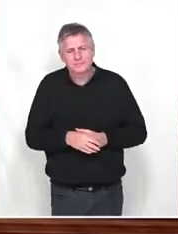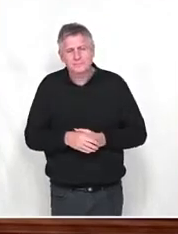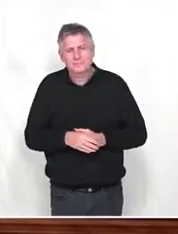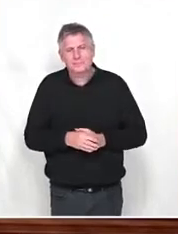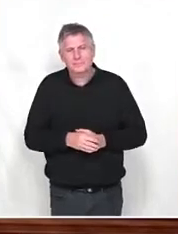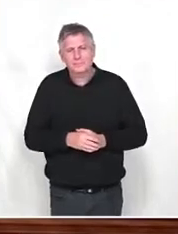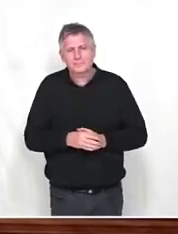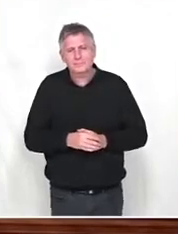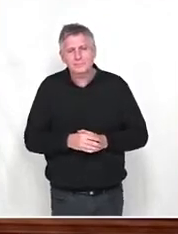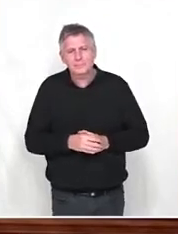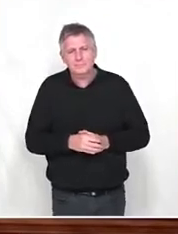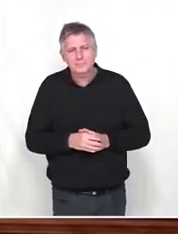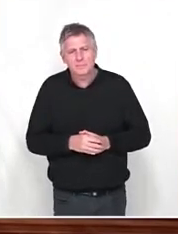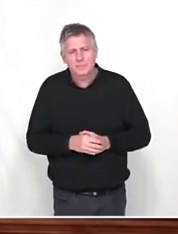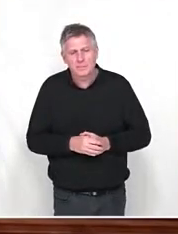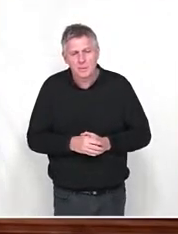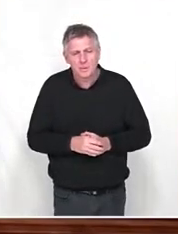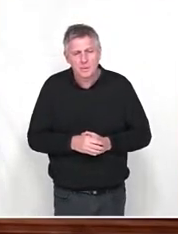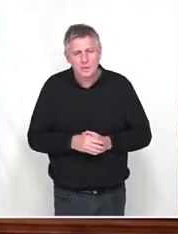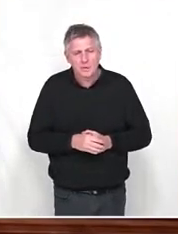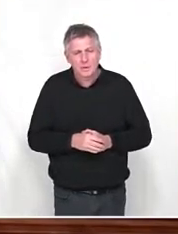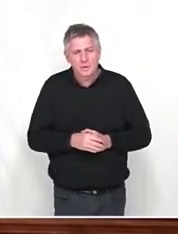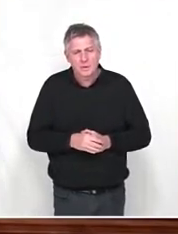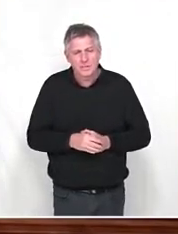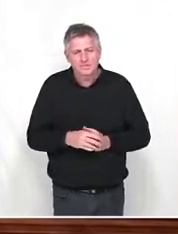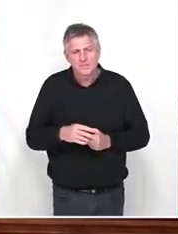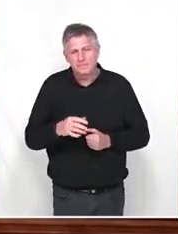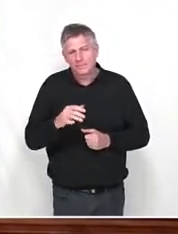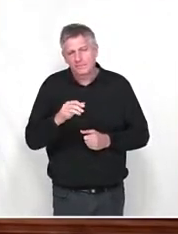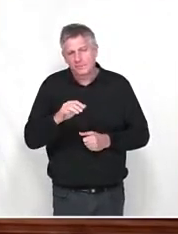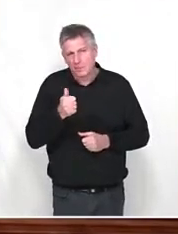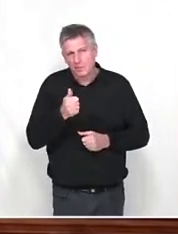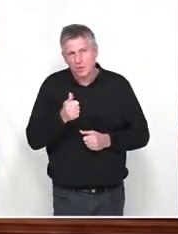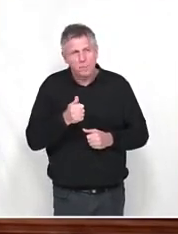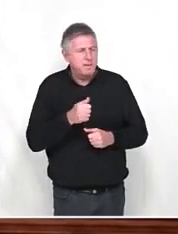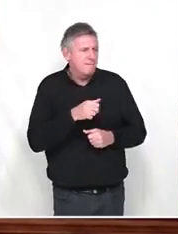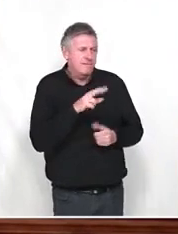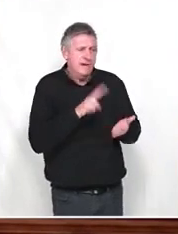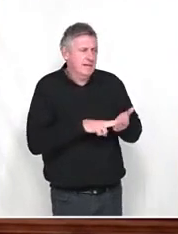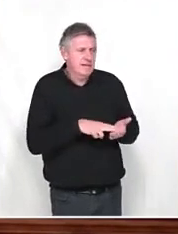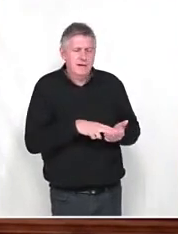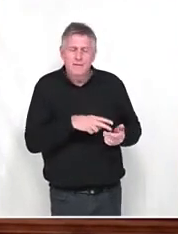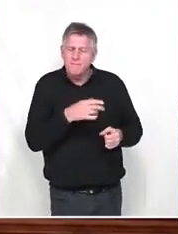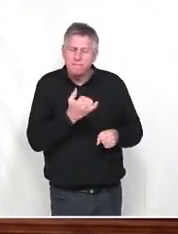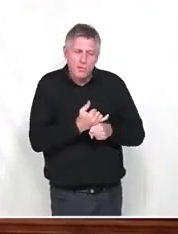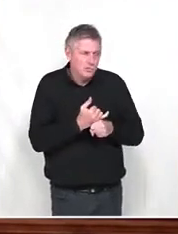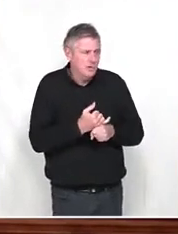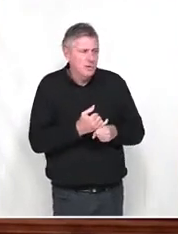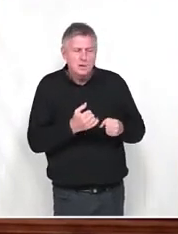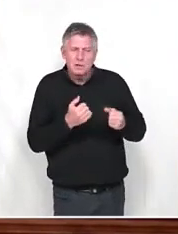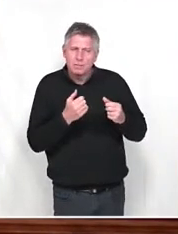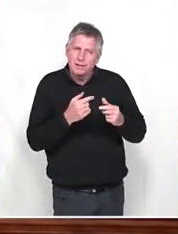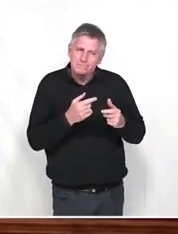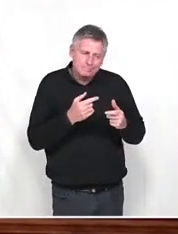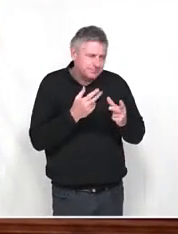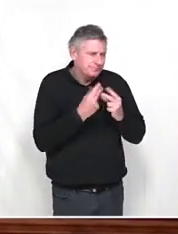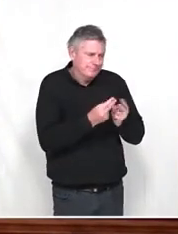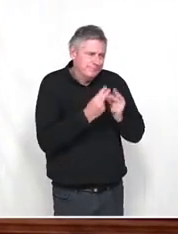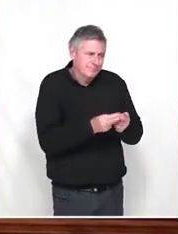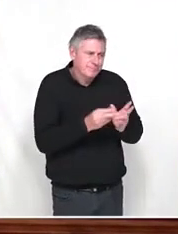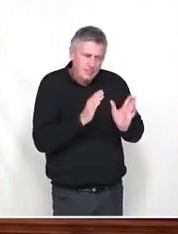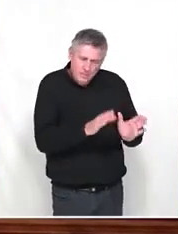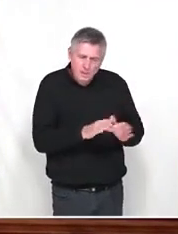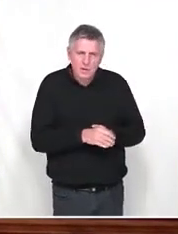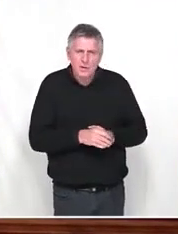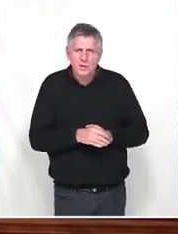Donc je vais m'attacher tout d'abord à rétablir un certain nombre de contre-vérités. Je ne peux pas entendre dire que les finances de la ville de